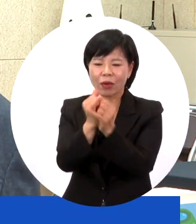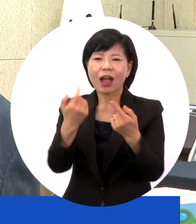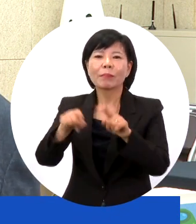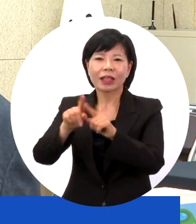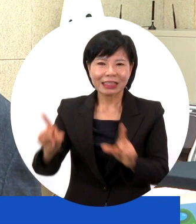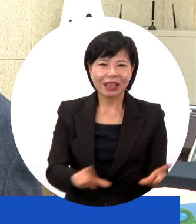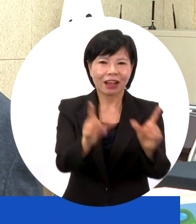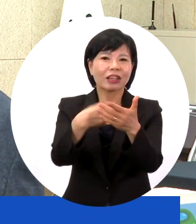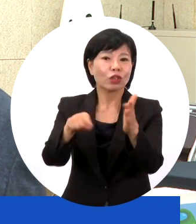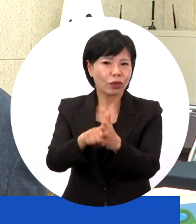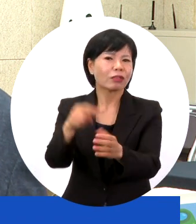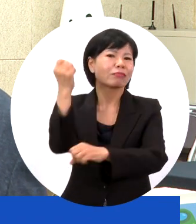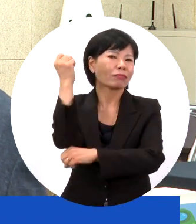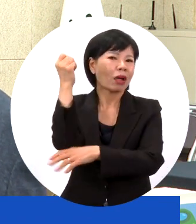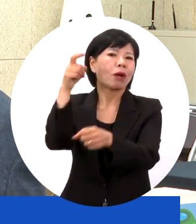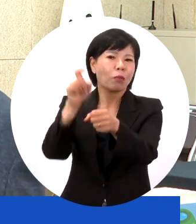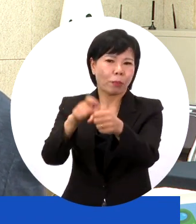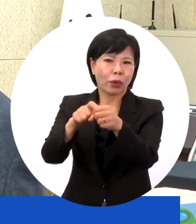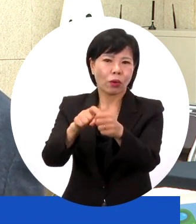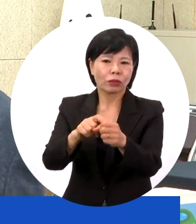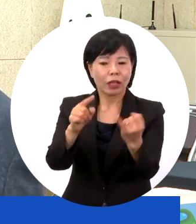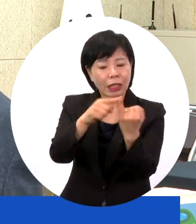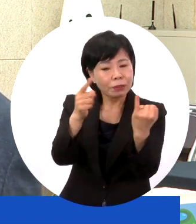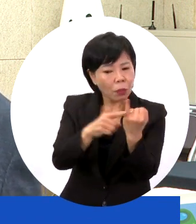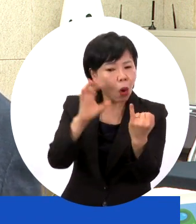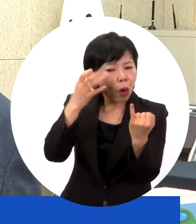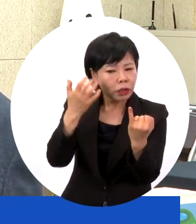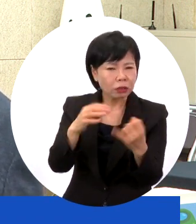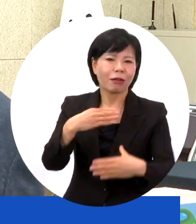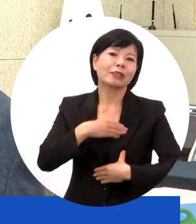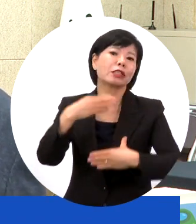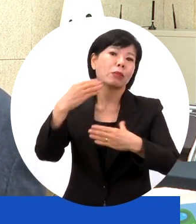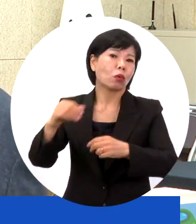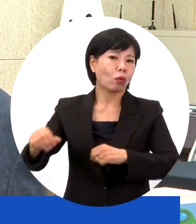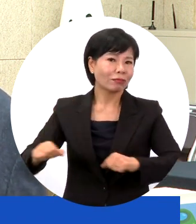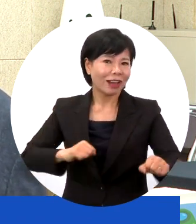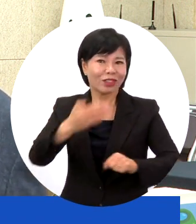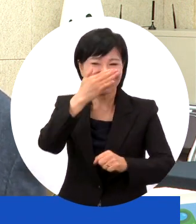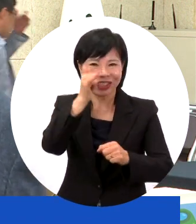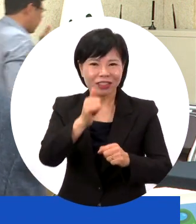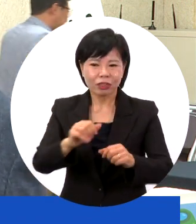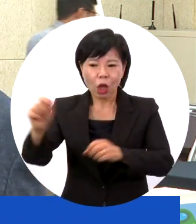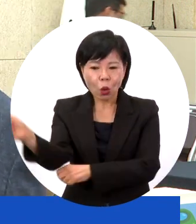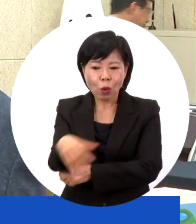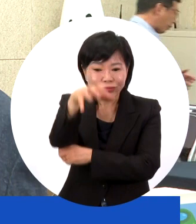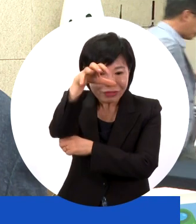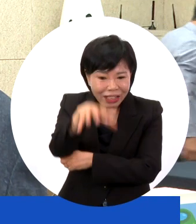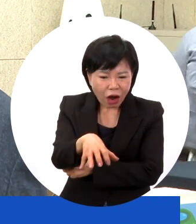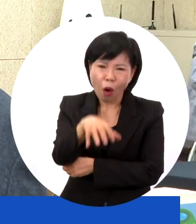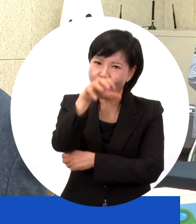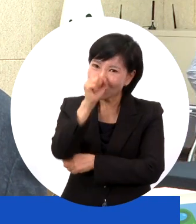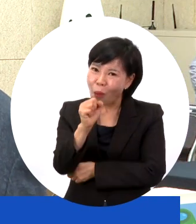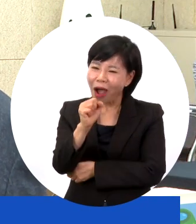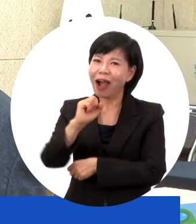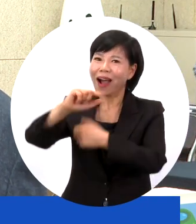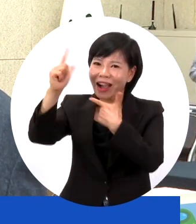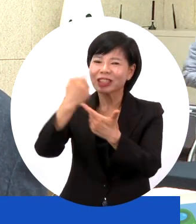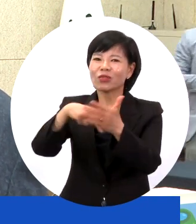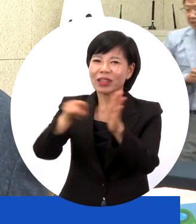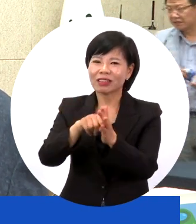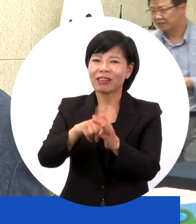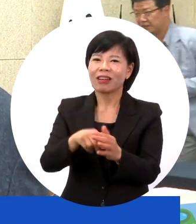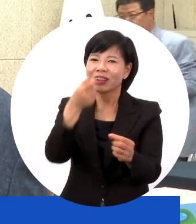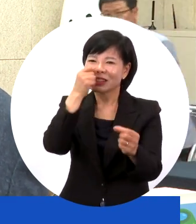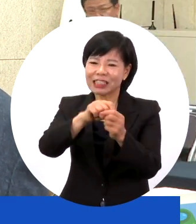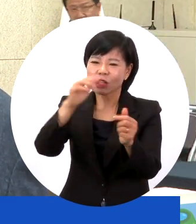상생을 위한 첫걸음이며 임산부와 어린이도 안심하고 즐길 수 있는 골프장과 같은 수시어가 자연스러운 친환경